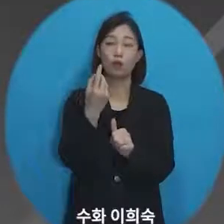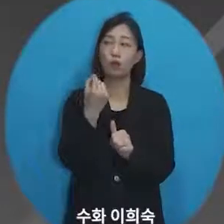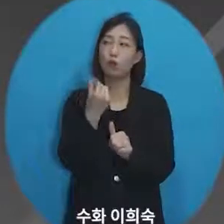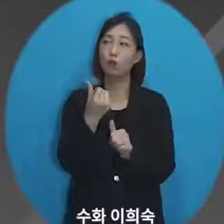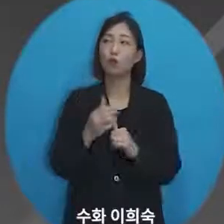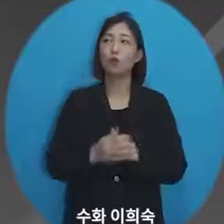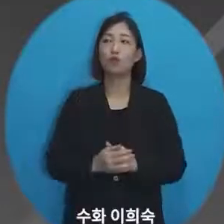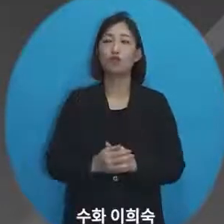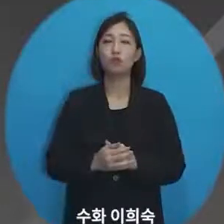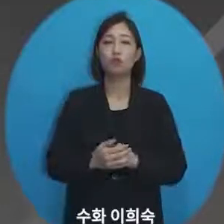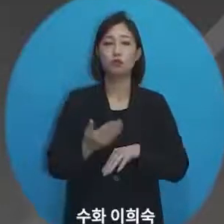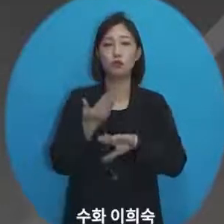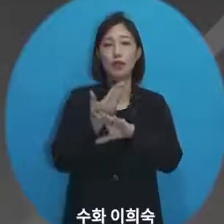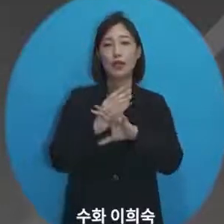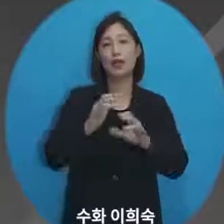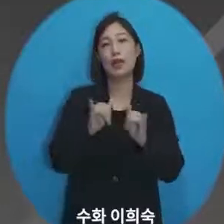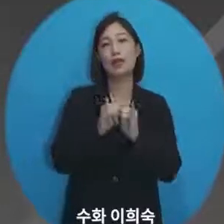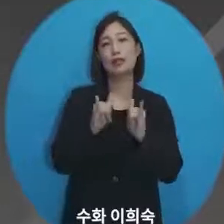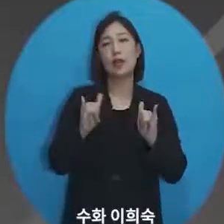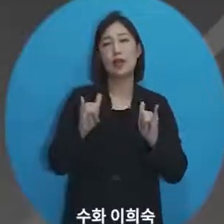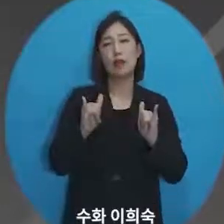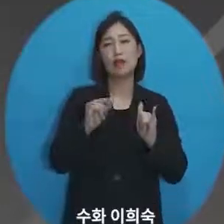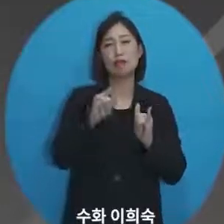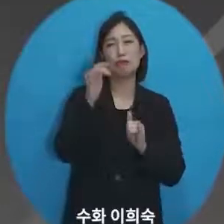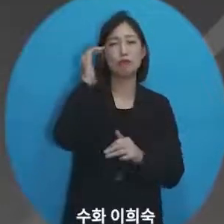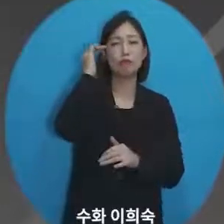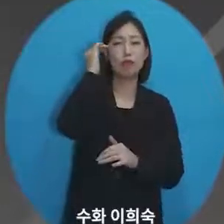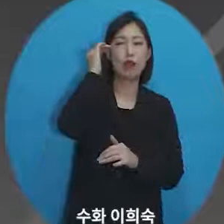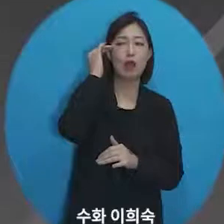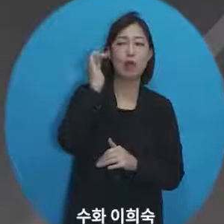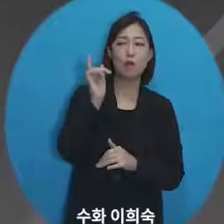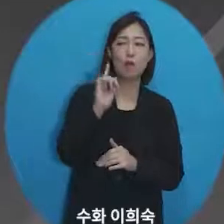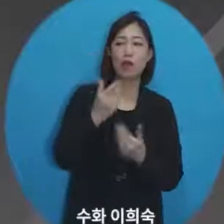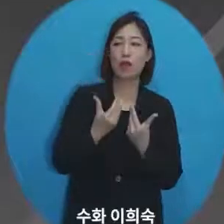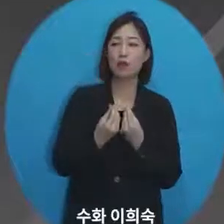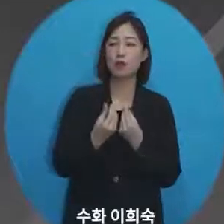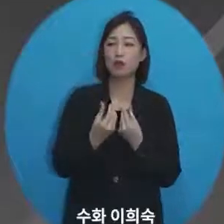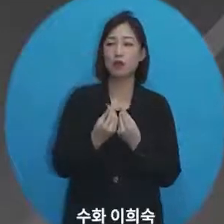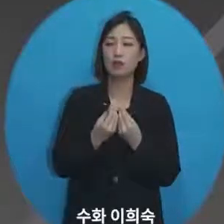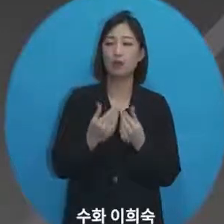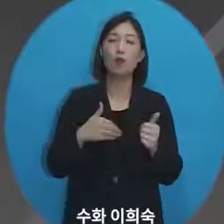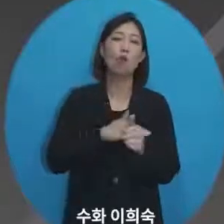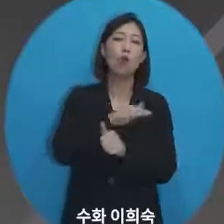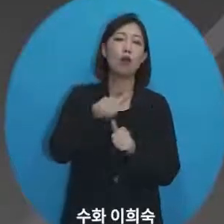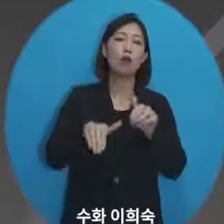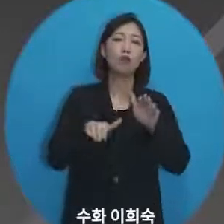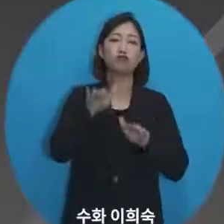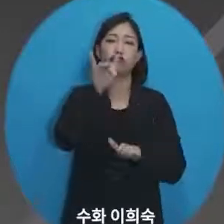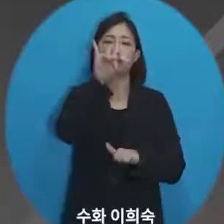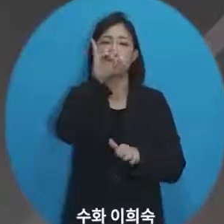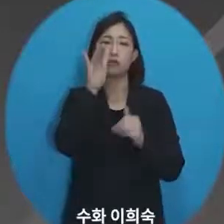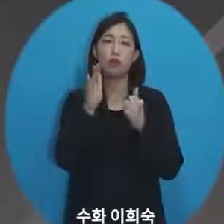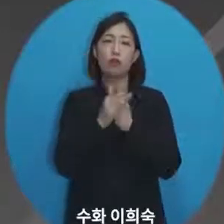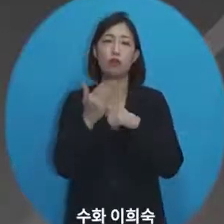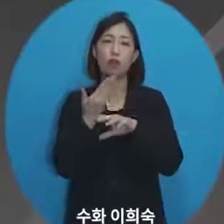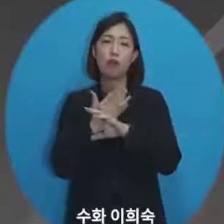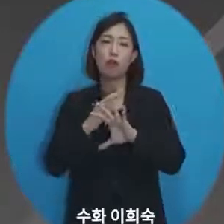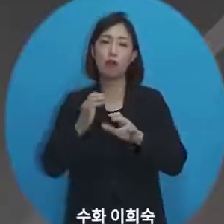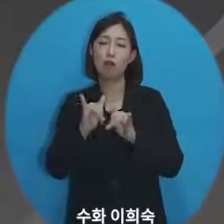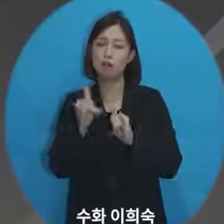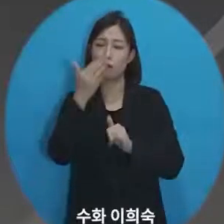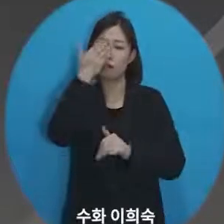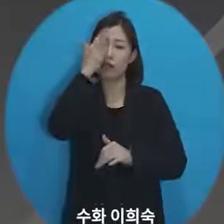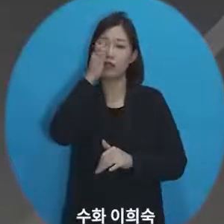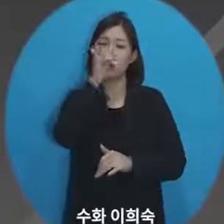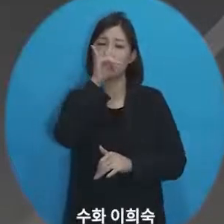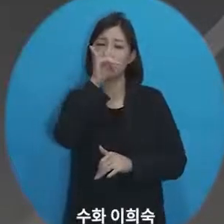외국인이라든지 그 생활 환경, 생활 습관들이 다른 그런 사람들이 어떤 환경에서 느끼는 그 문화적 차이, 베리어를 얘기할